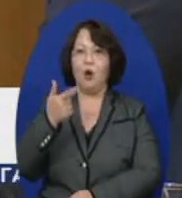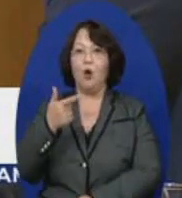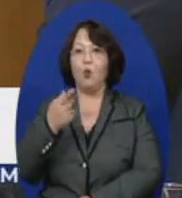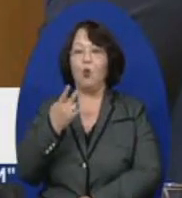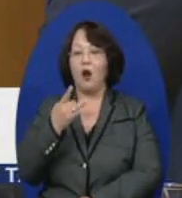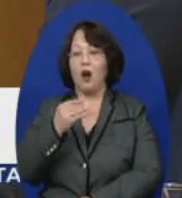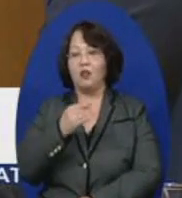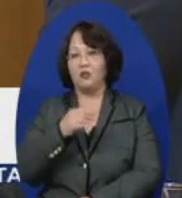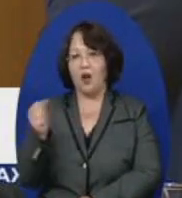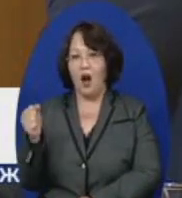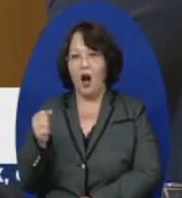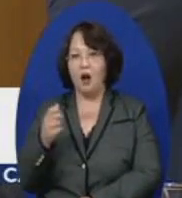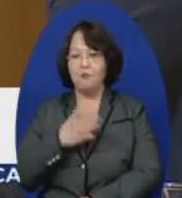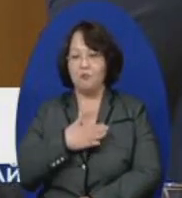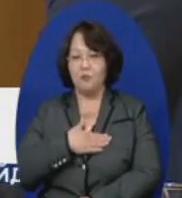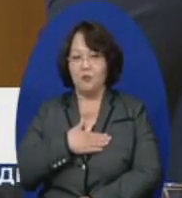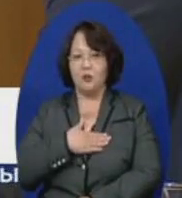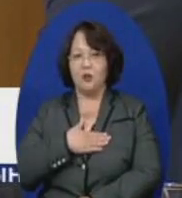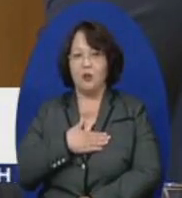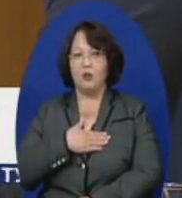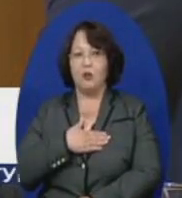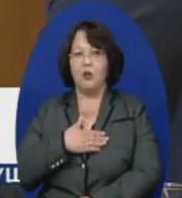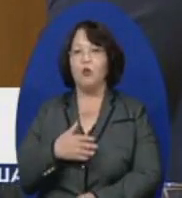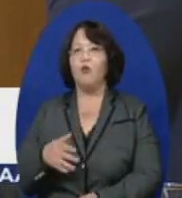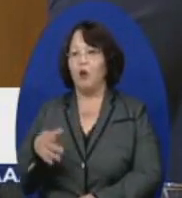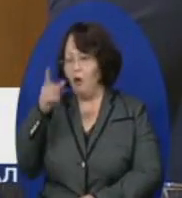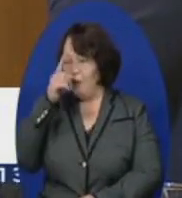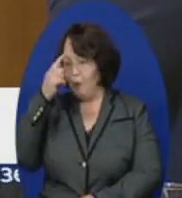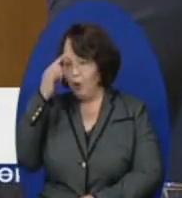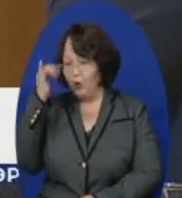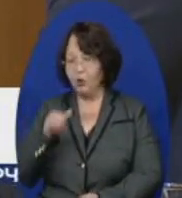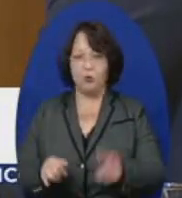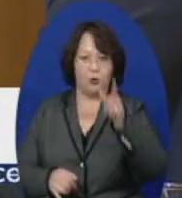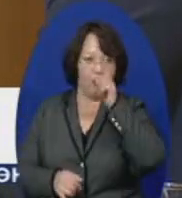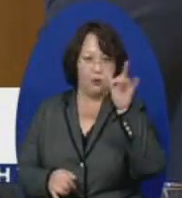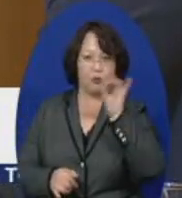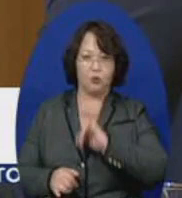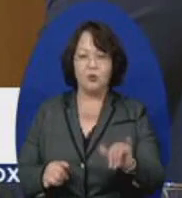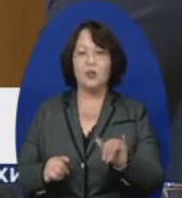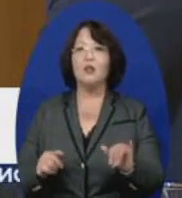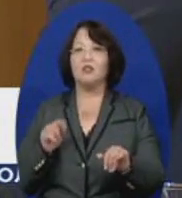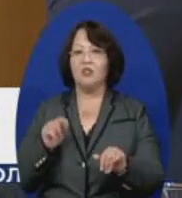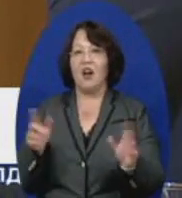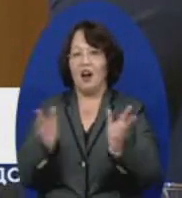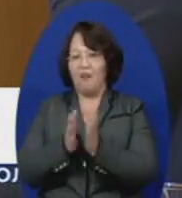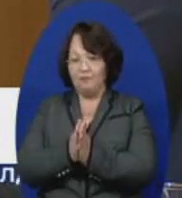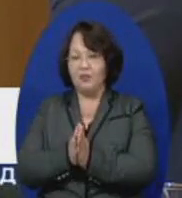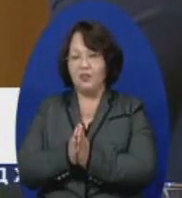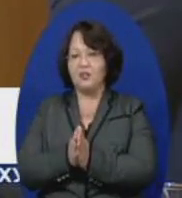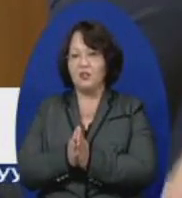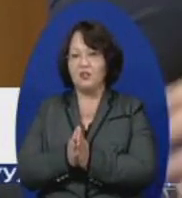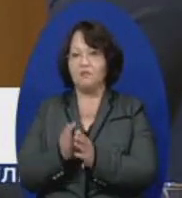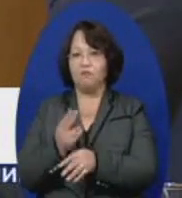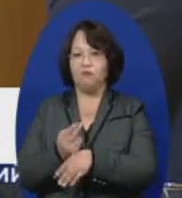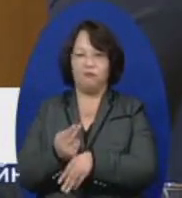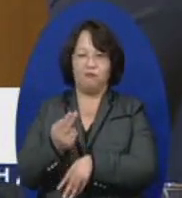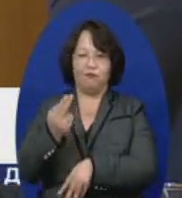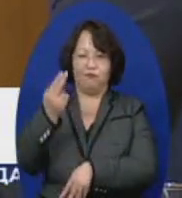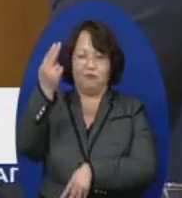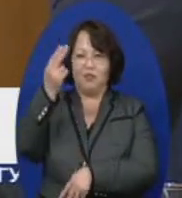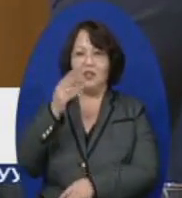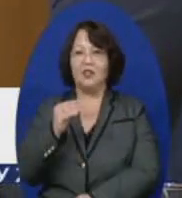маань за дээр нь хоёрын хоёр ард түмэн маань за тэр дундаа одоо манай хамтарсан